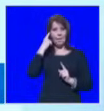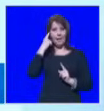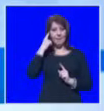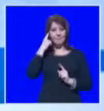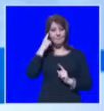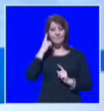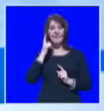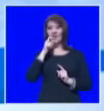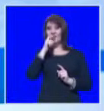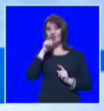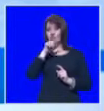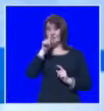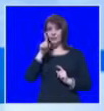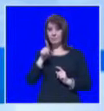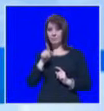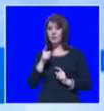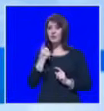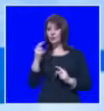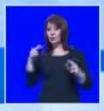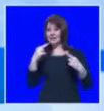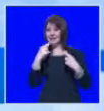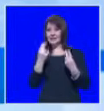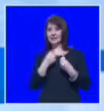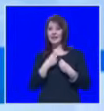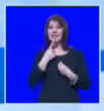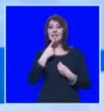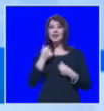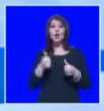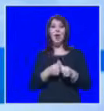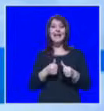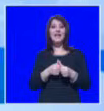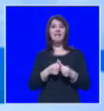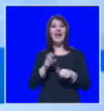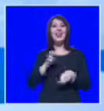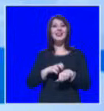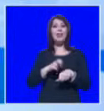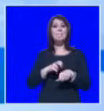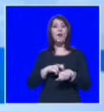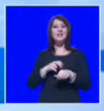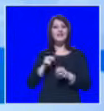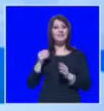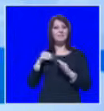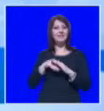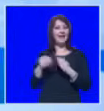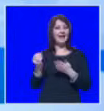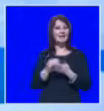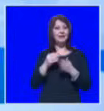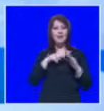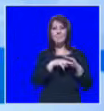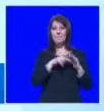начин. Много важен въпрос, който задават и нашите зрители. Защо лихвите по депозитите са нулеви или близки до